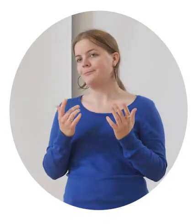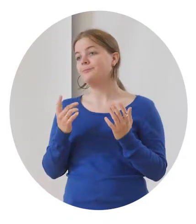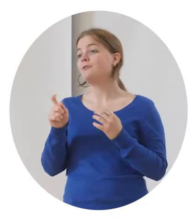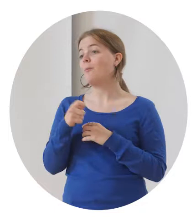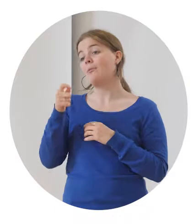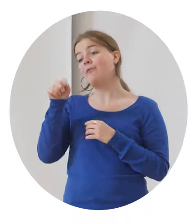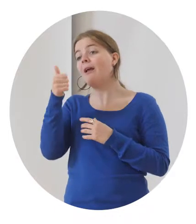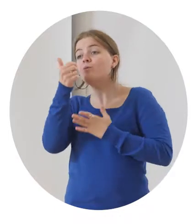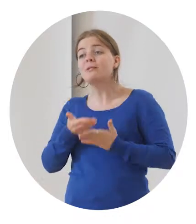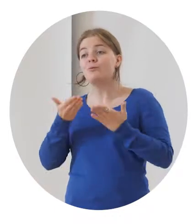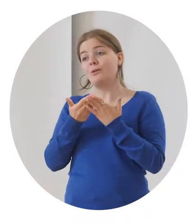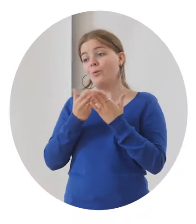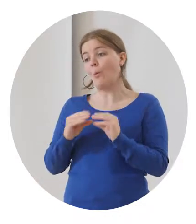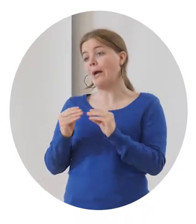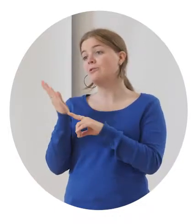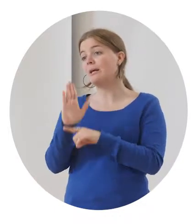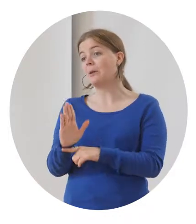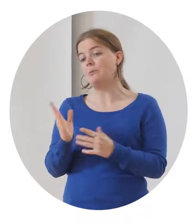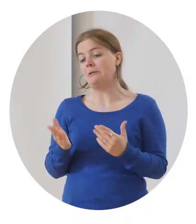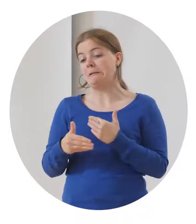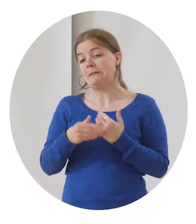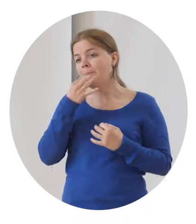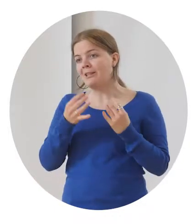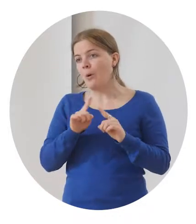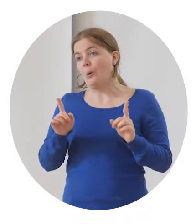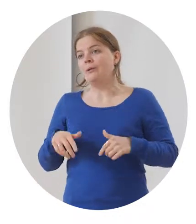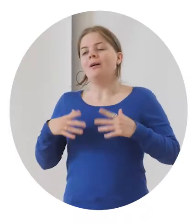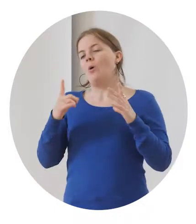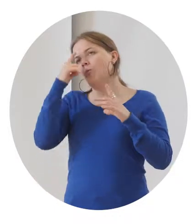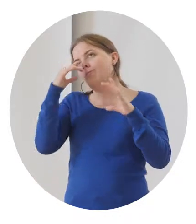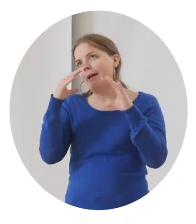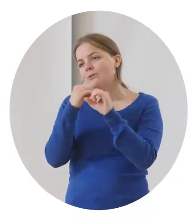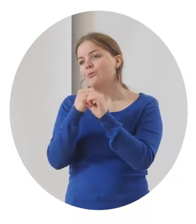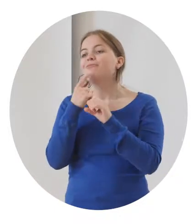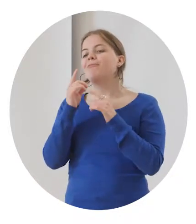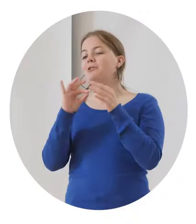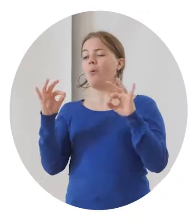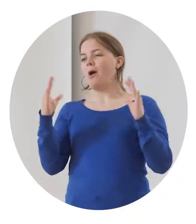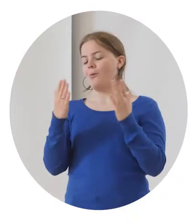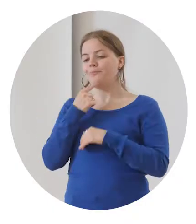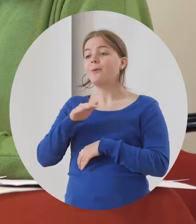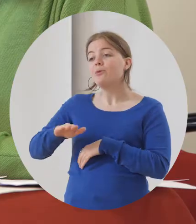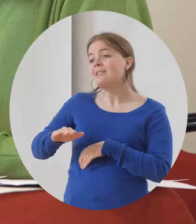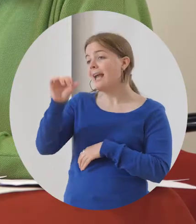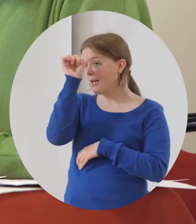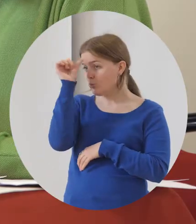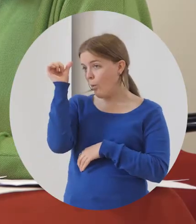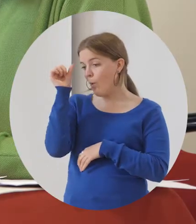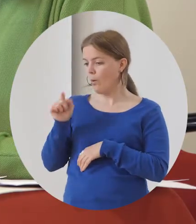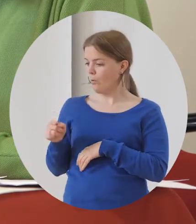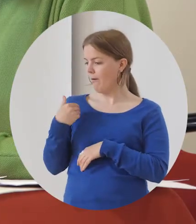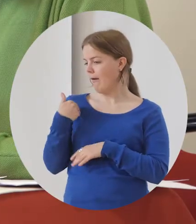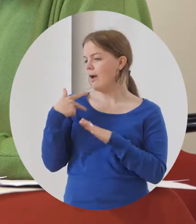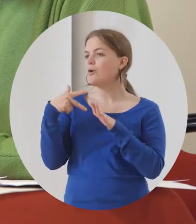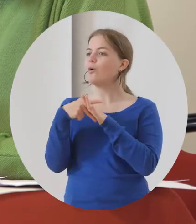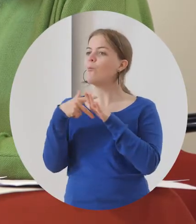cas clinique, mais on n'aura pas le temps de toute façon. Mais pour résumer, c'est l'histoire d'un petit garçon qui a commencé à